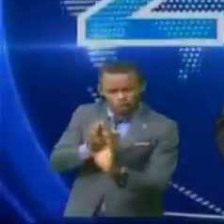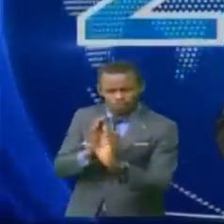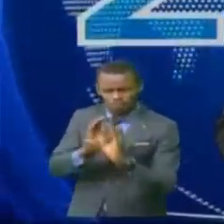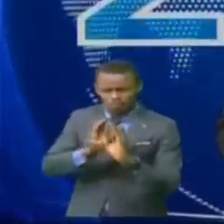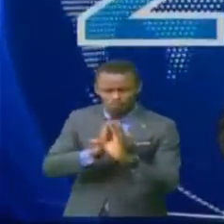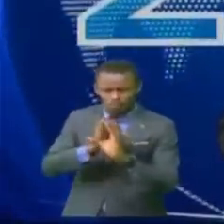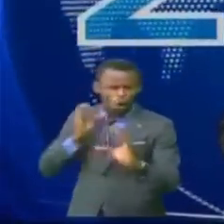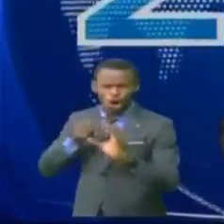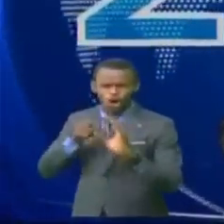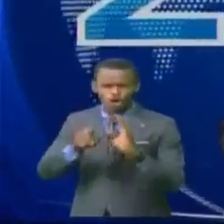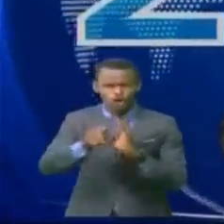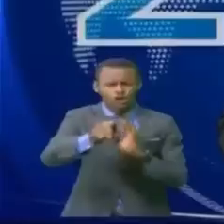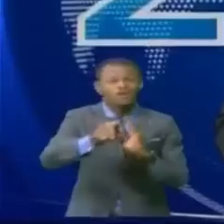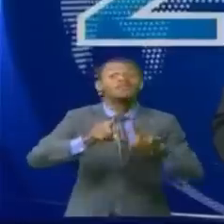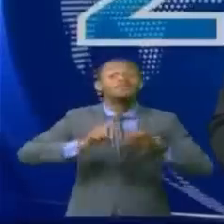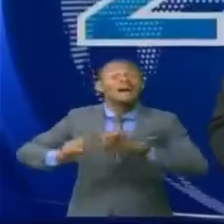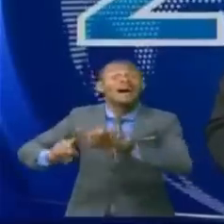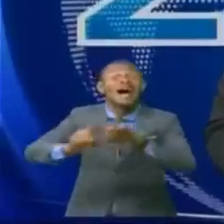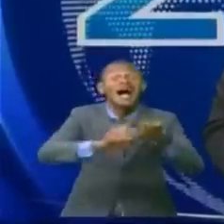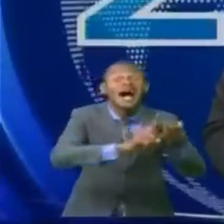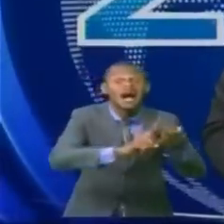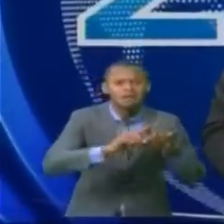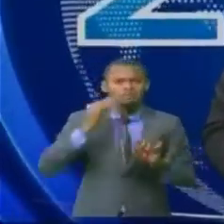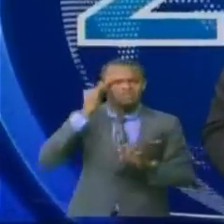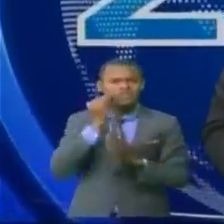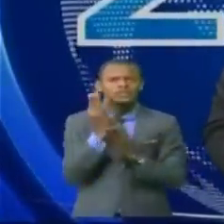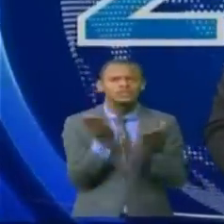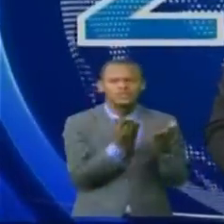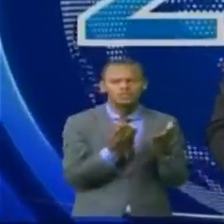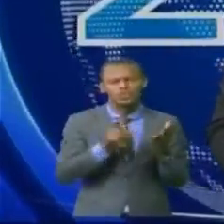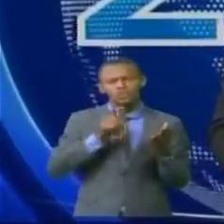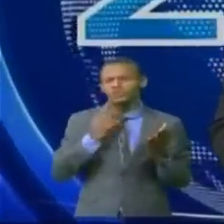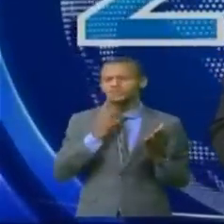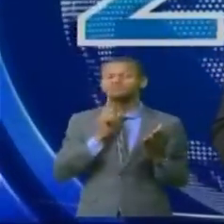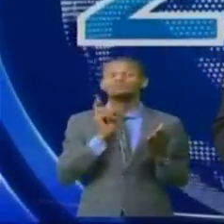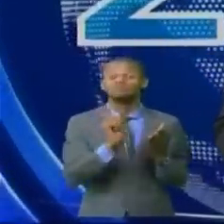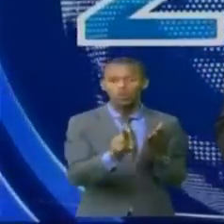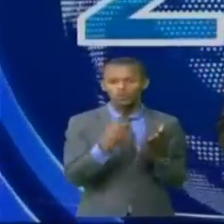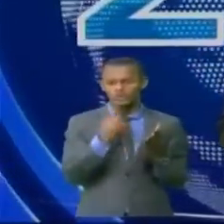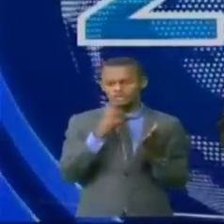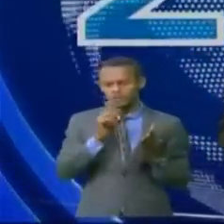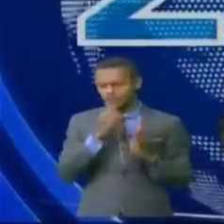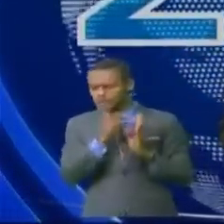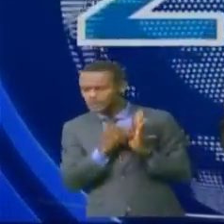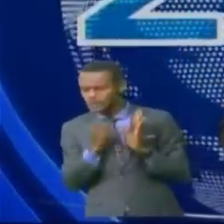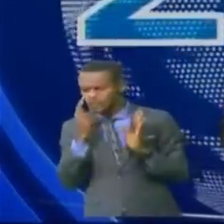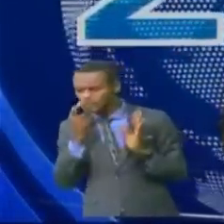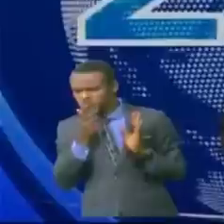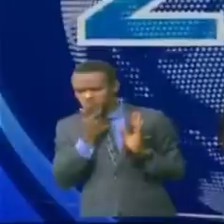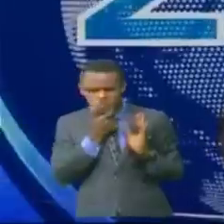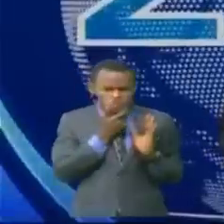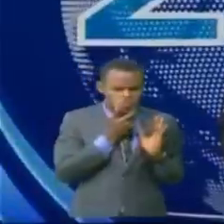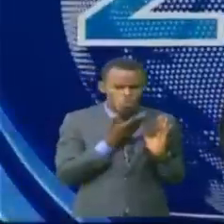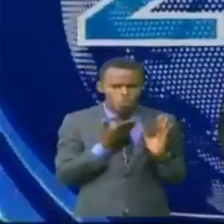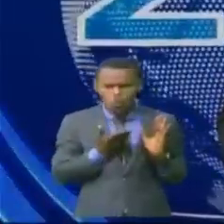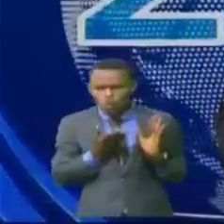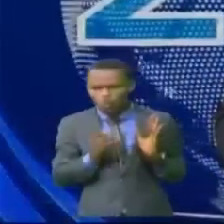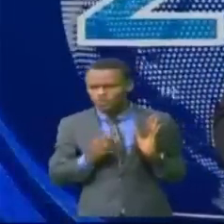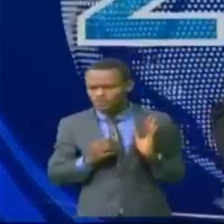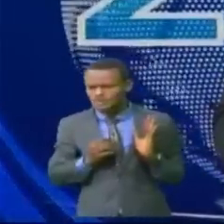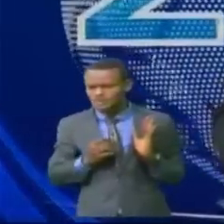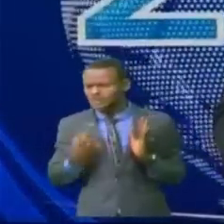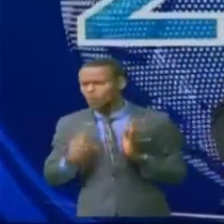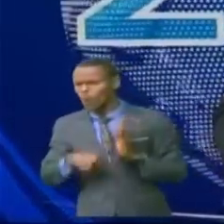a lancé hier l'opération d'identification de ces engins, ce qui pourrait réduire sensiblement le nombre de naufrages sur le fleuve